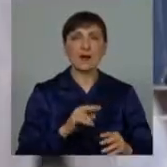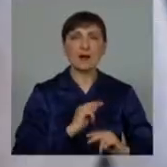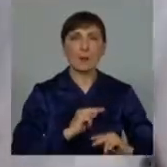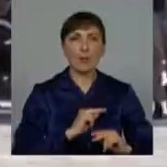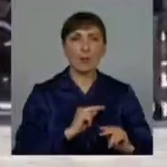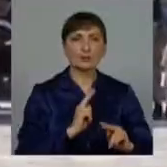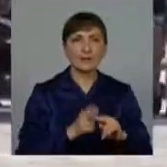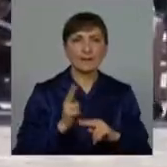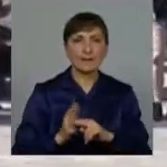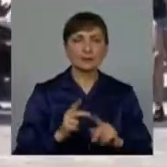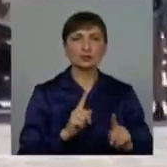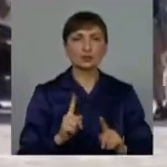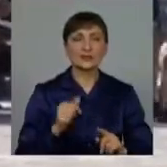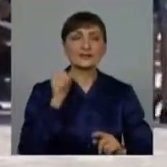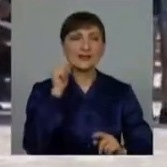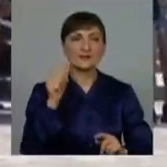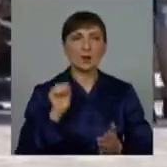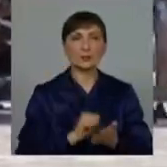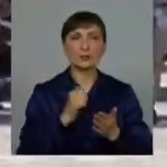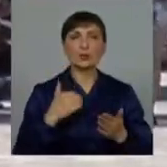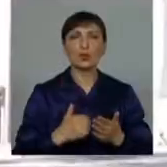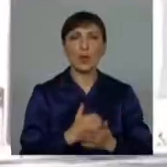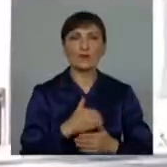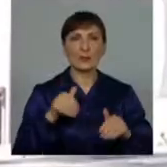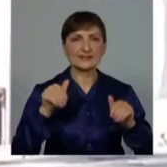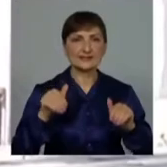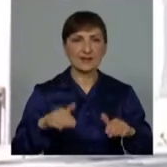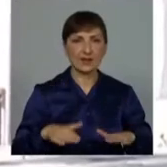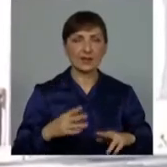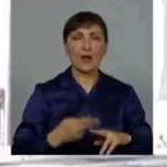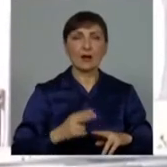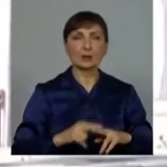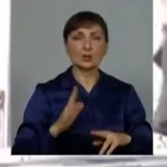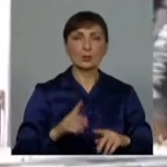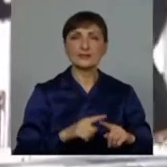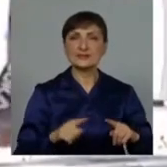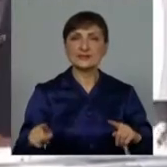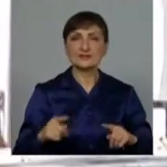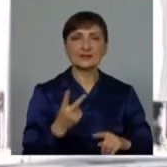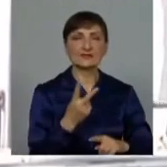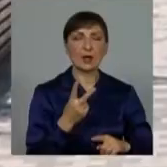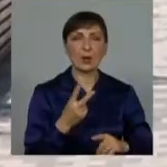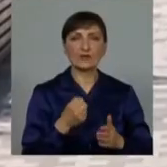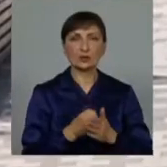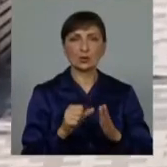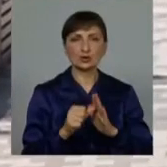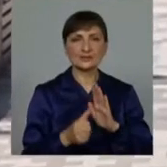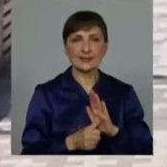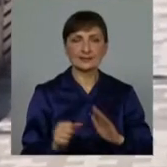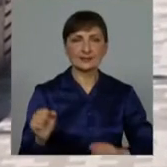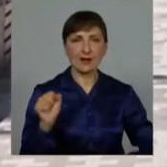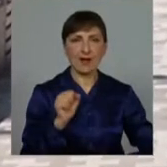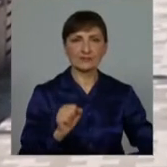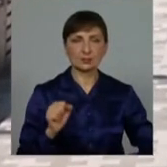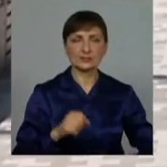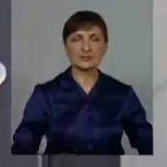работа. При этом он добавил, что завтра опубликуют новое постановление, которое будет действовать с 2 по 16